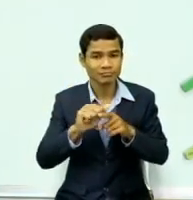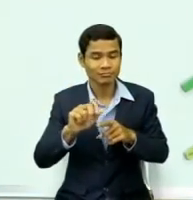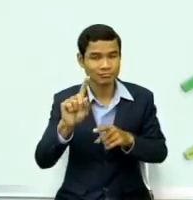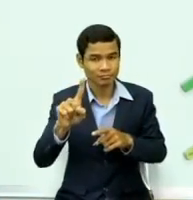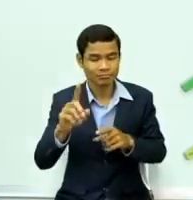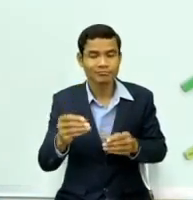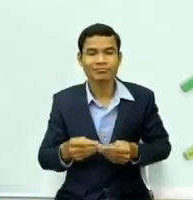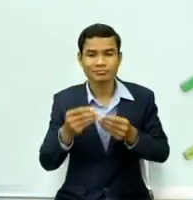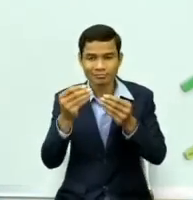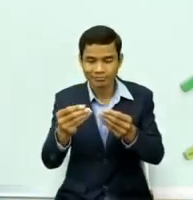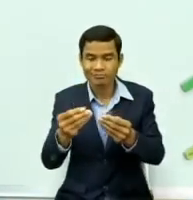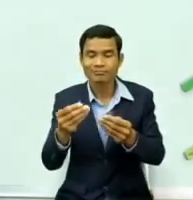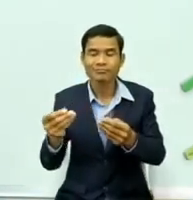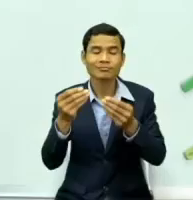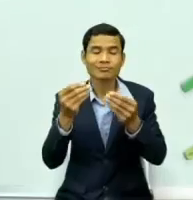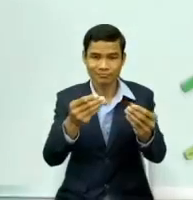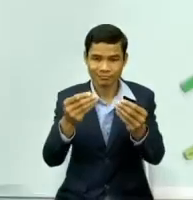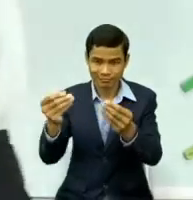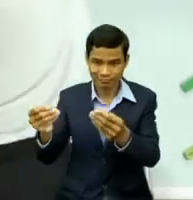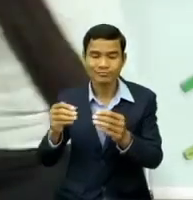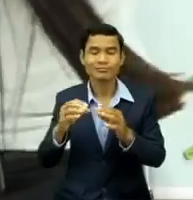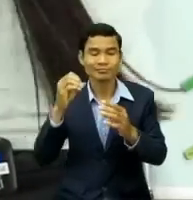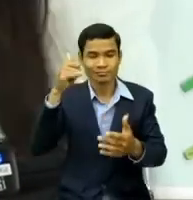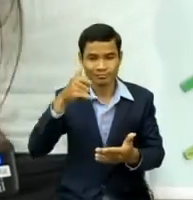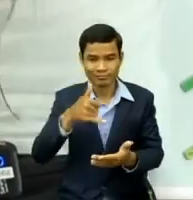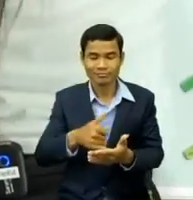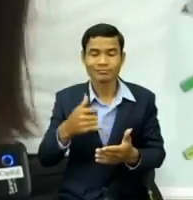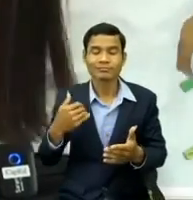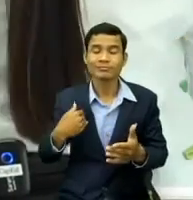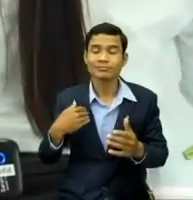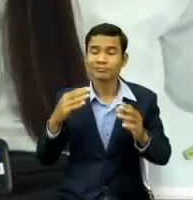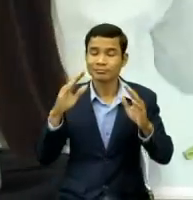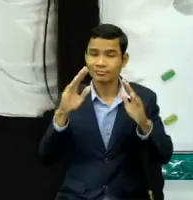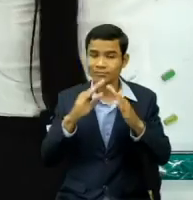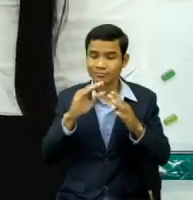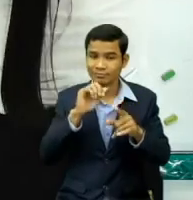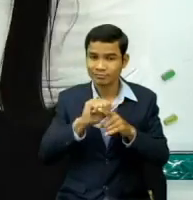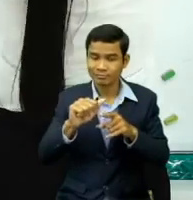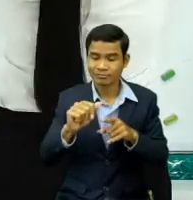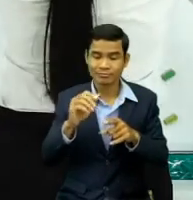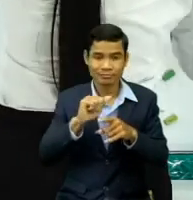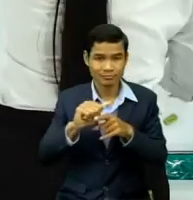từ nhà con tỉnh ở khăn nè chà thay ní cái cáp tía được bỏ dưỡng cử